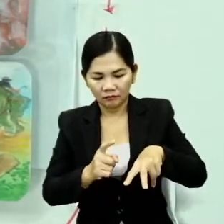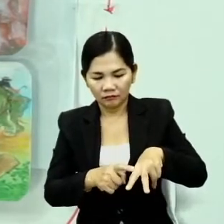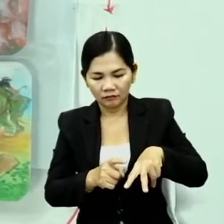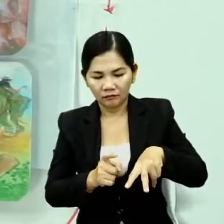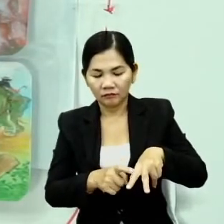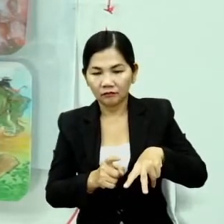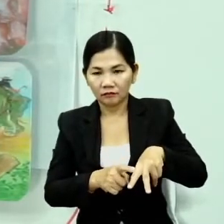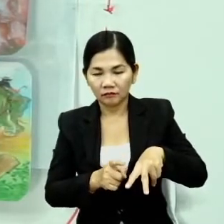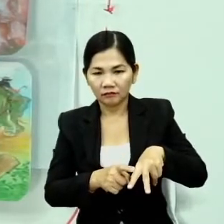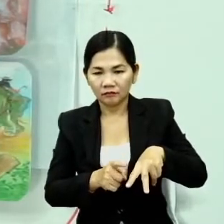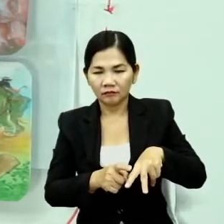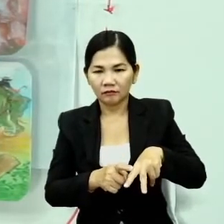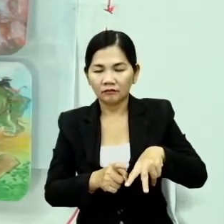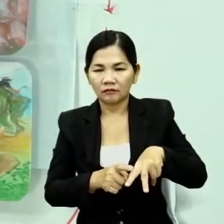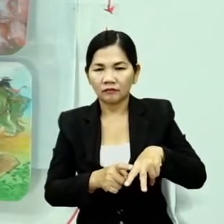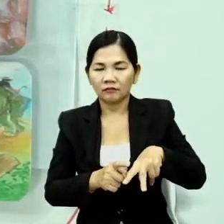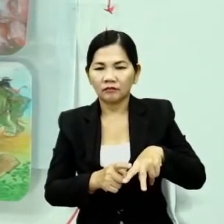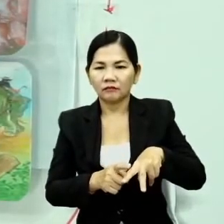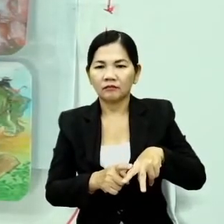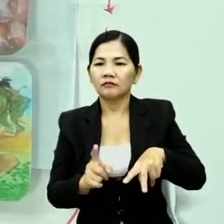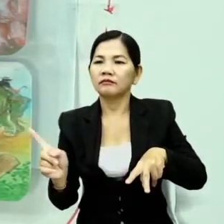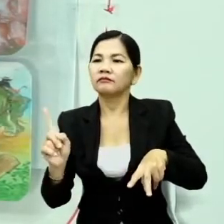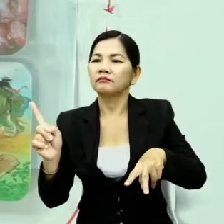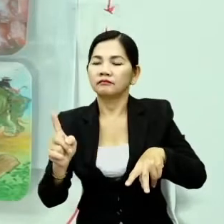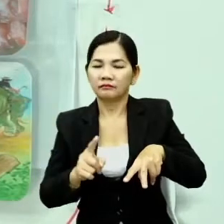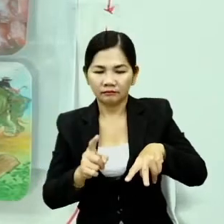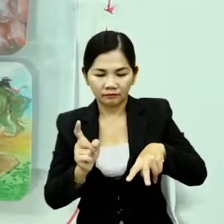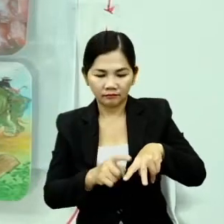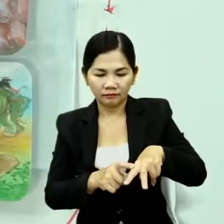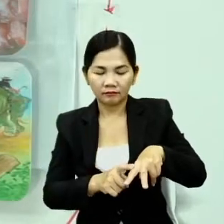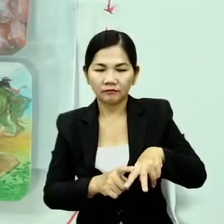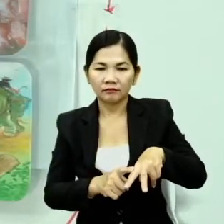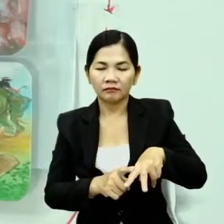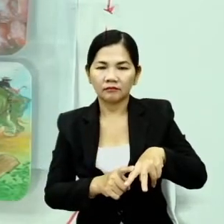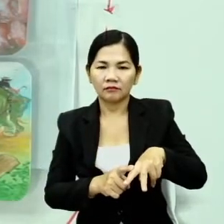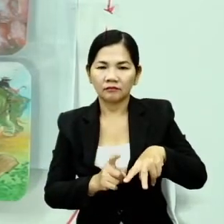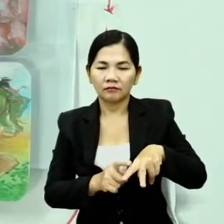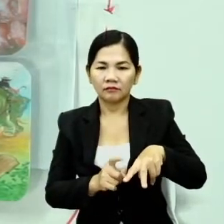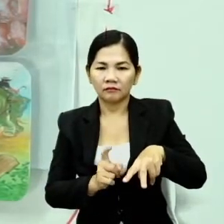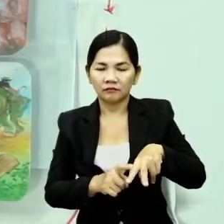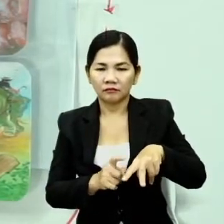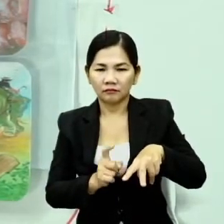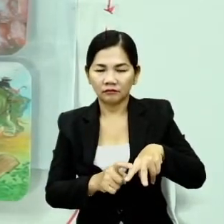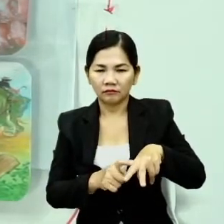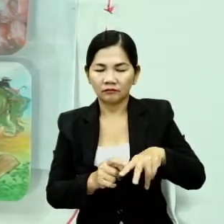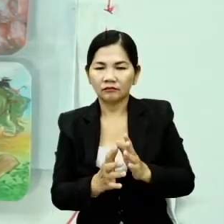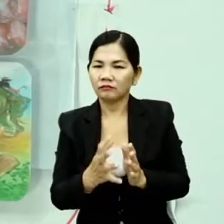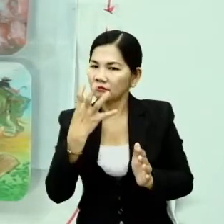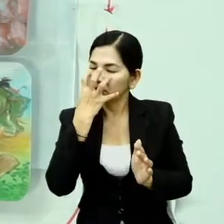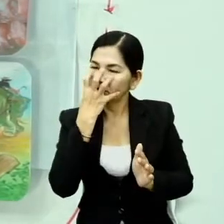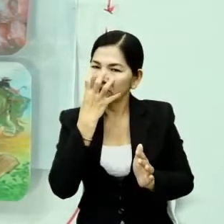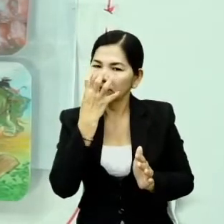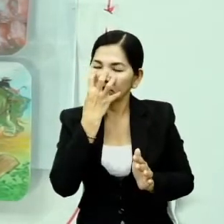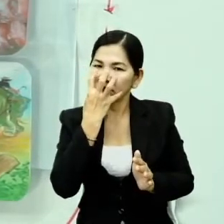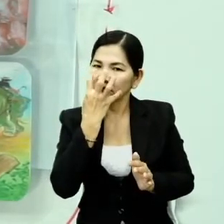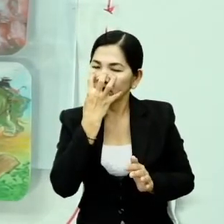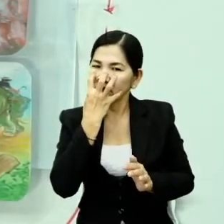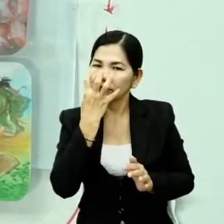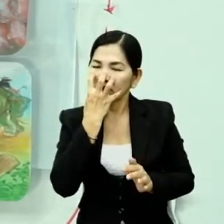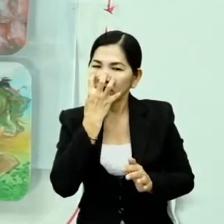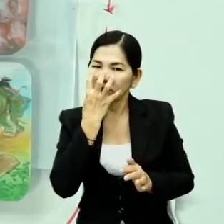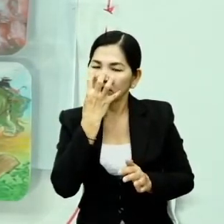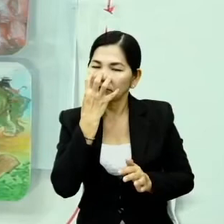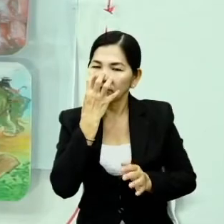mà đòn cha chẳng cái vô ban mau pin nát tới con sạch nắng cha cứ ban mau pin chuột nó con á cha